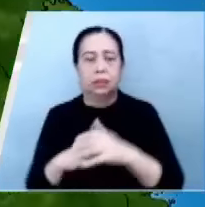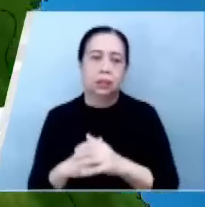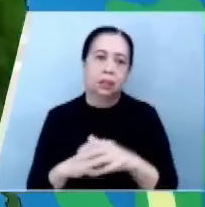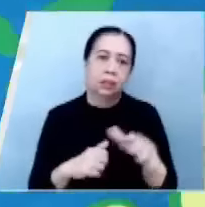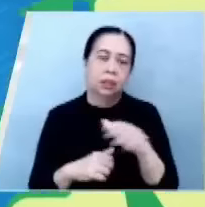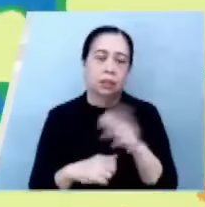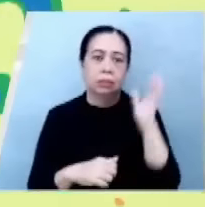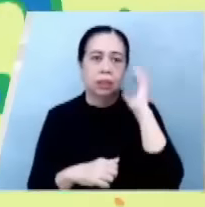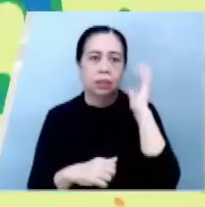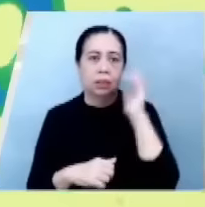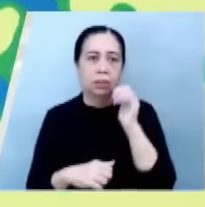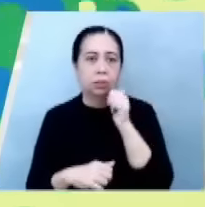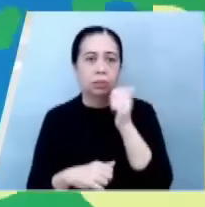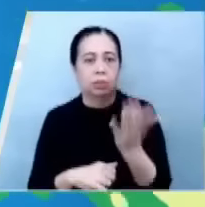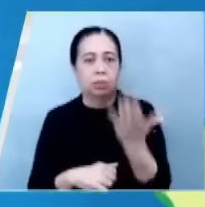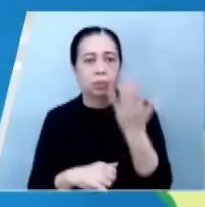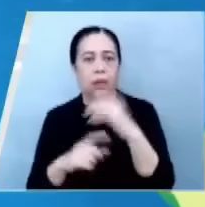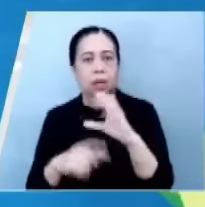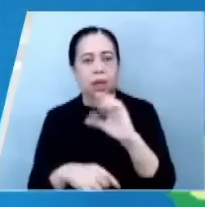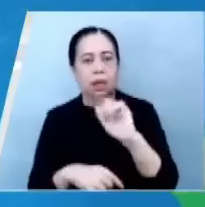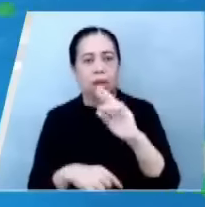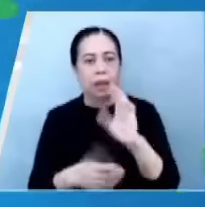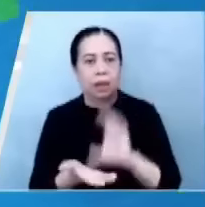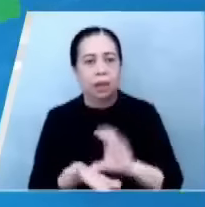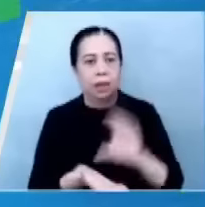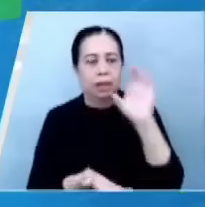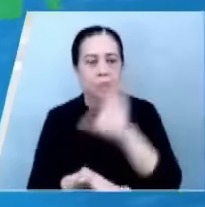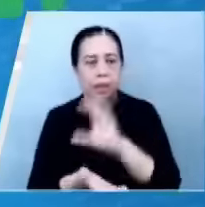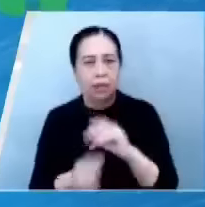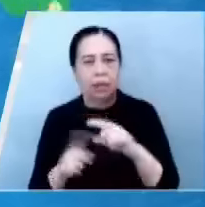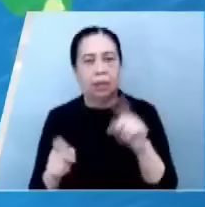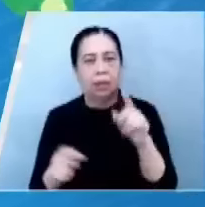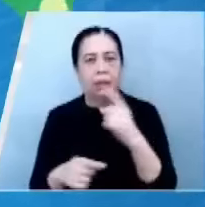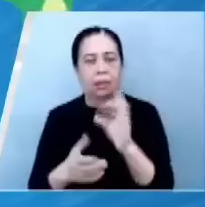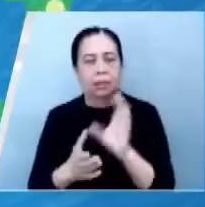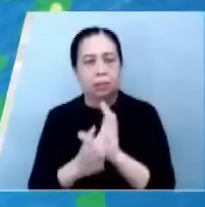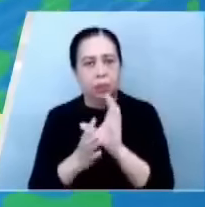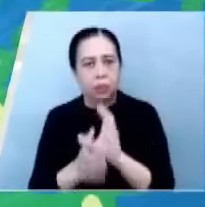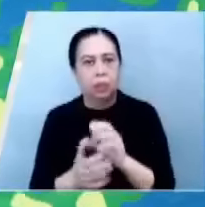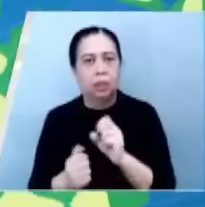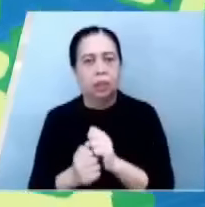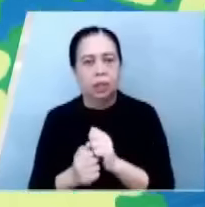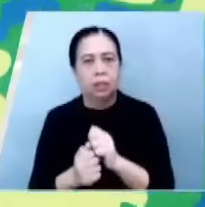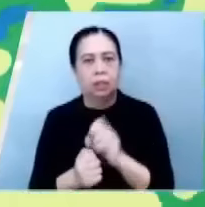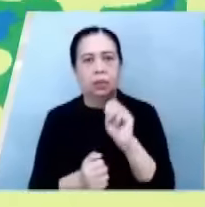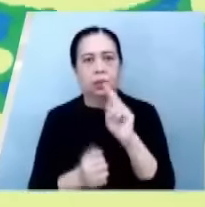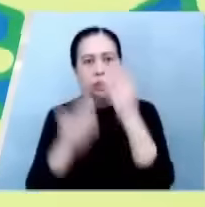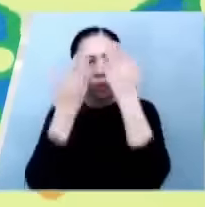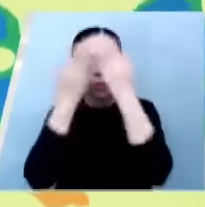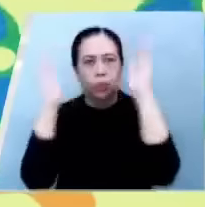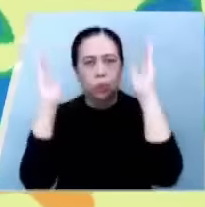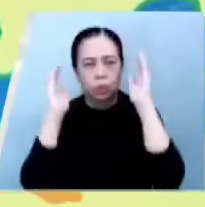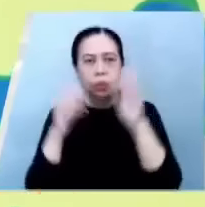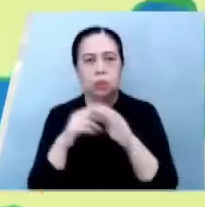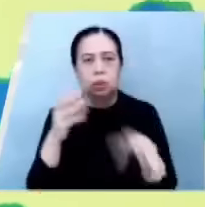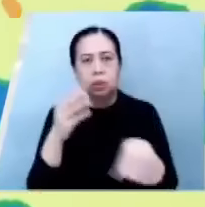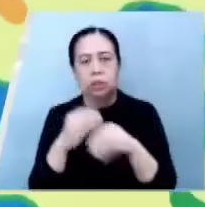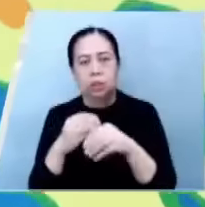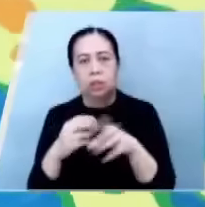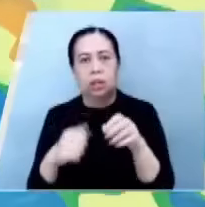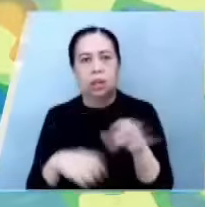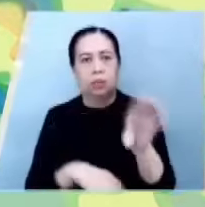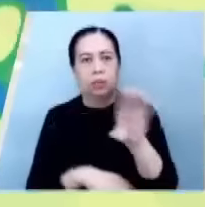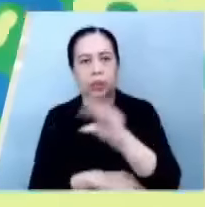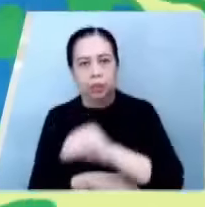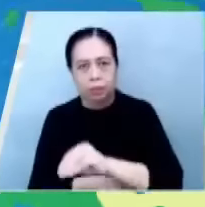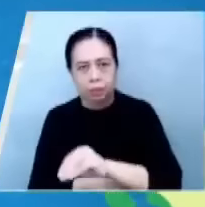pa lamang uulanin na ang Caraga, Northern Mindanao, Zamboanga Peninsula at Sulu Archipelago. Madaragdagan yan sa hapon hanggang gabi at